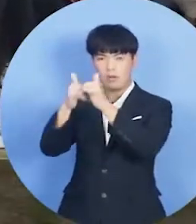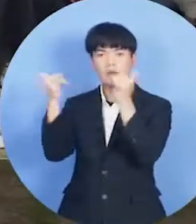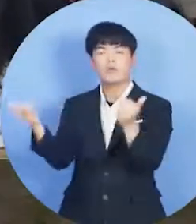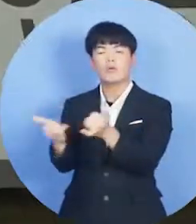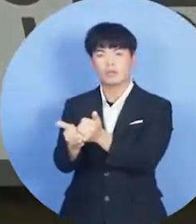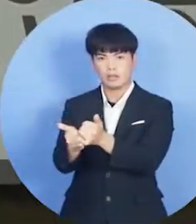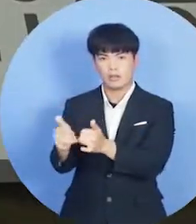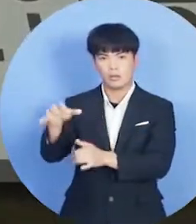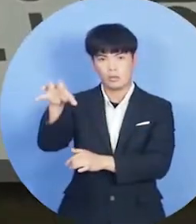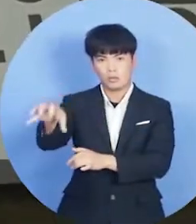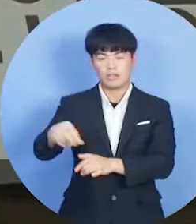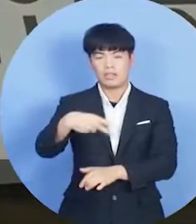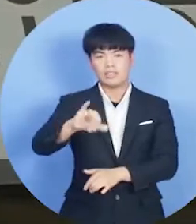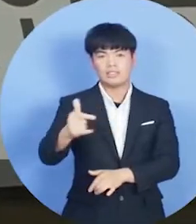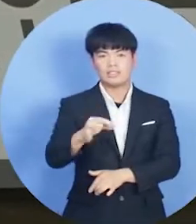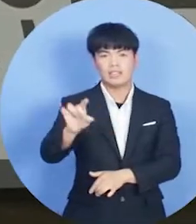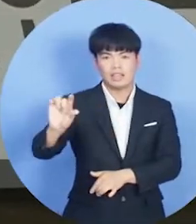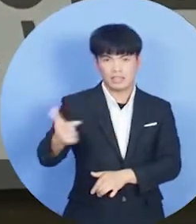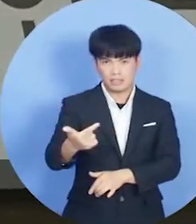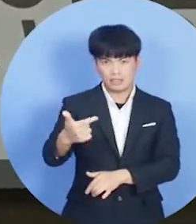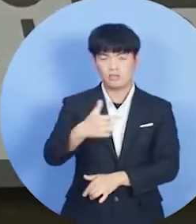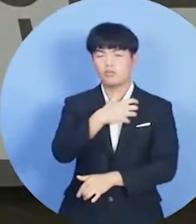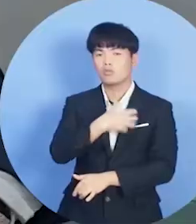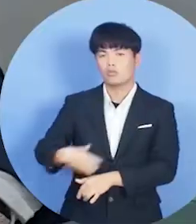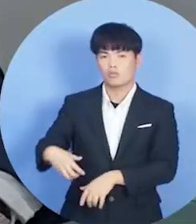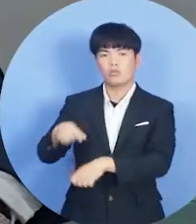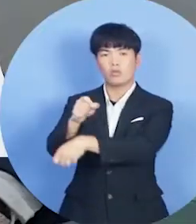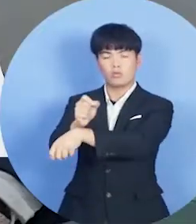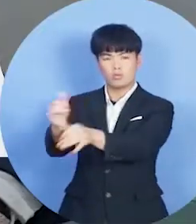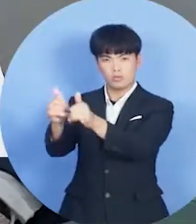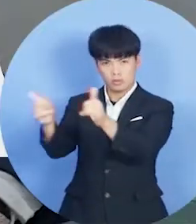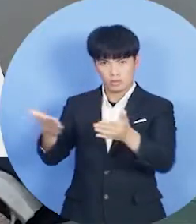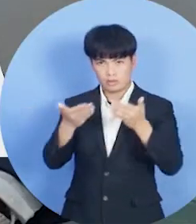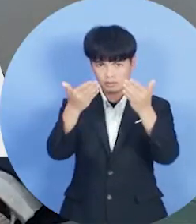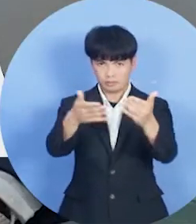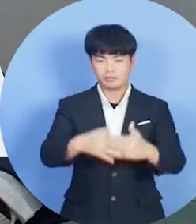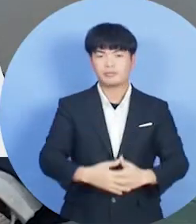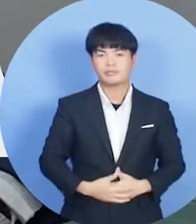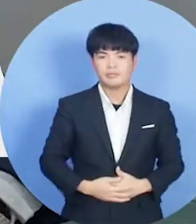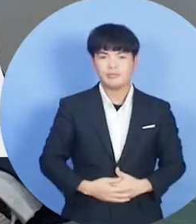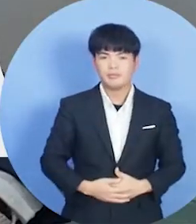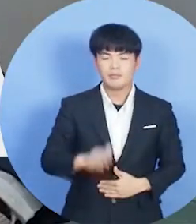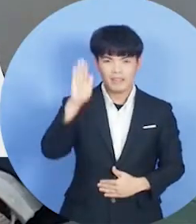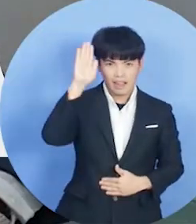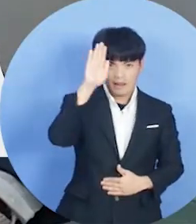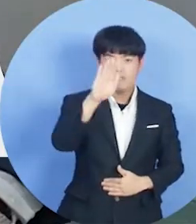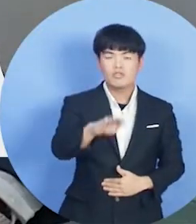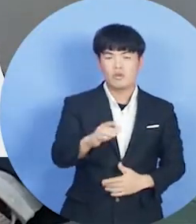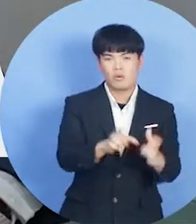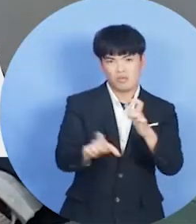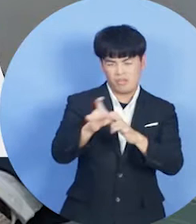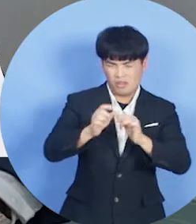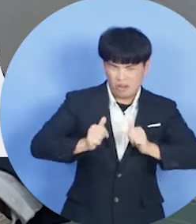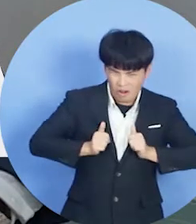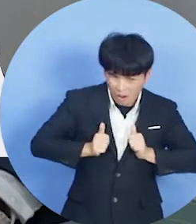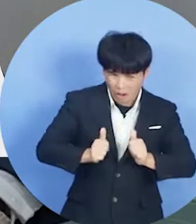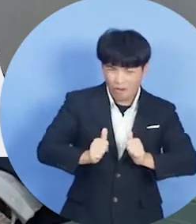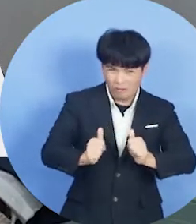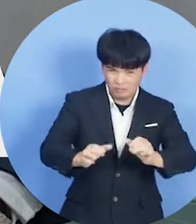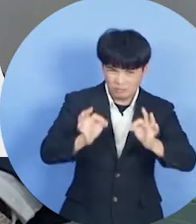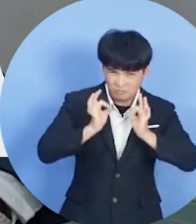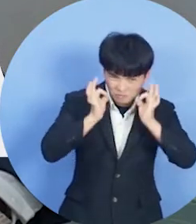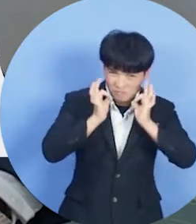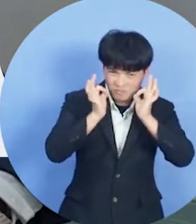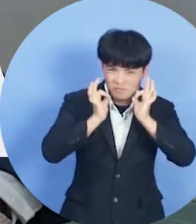신안동 주민자치위원장이 수상의 영광을 안았습니다. 물론 뭐 앞으로도 지금보다 더 열심히